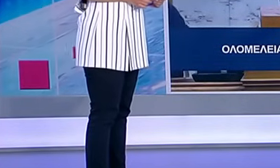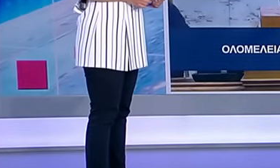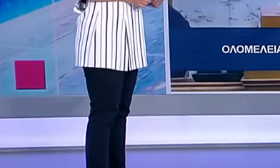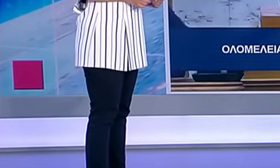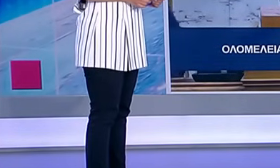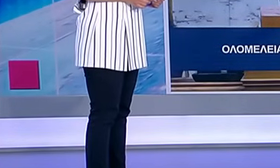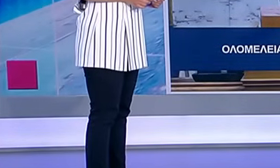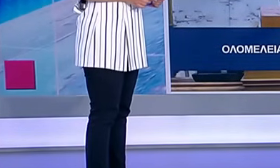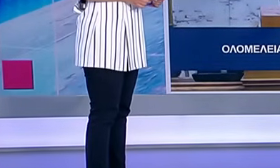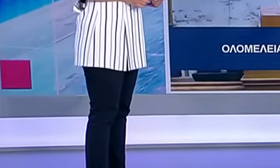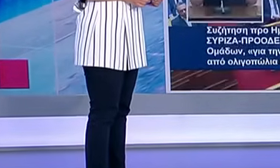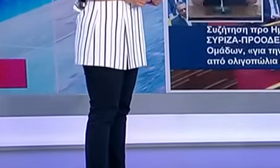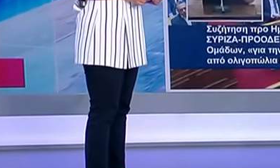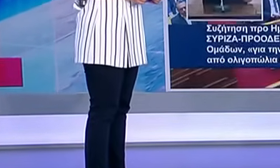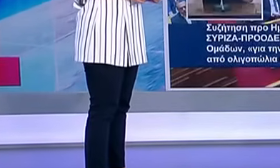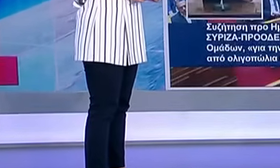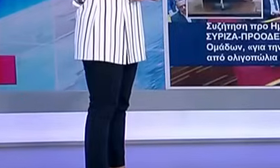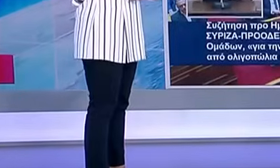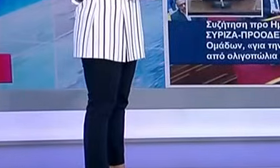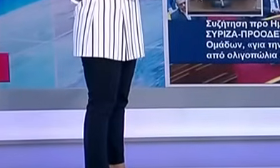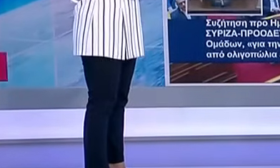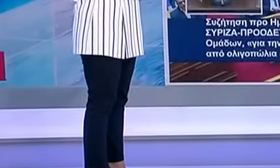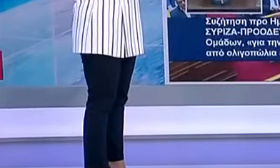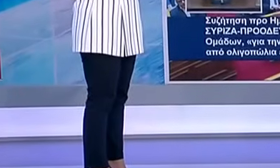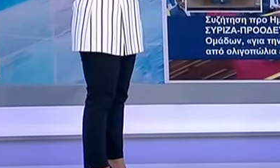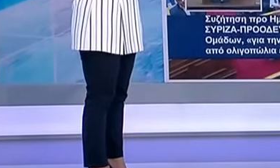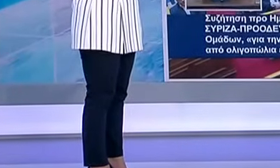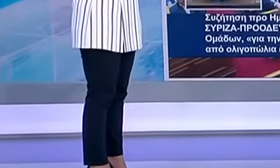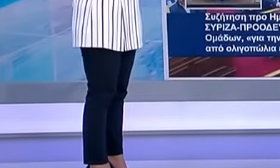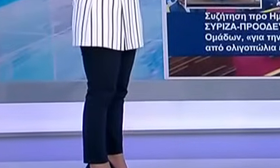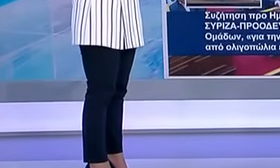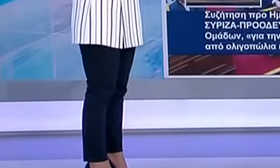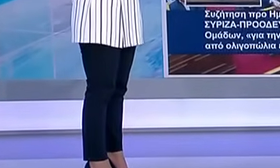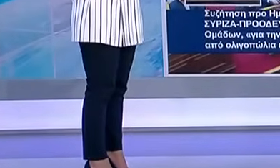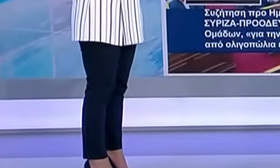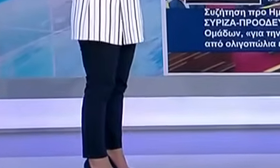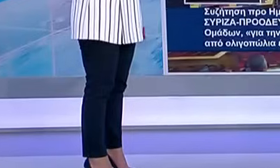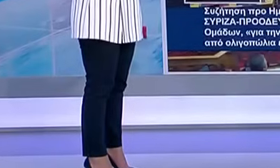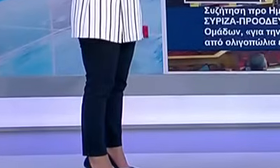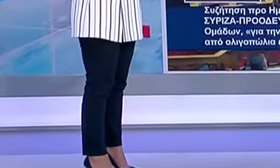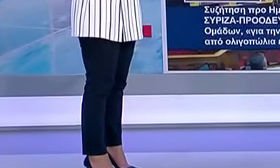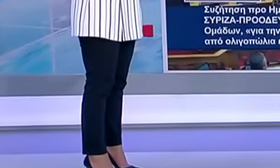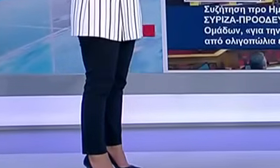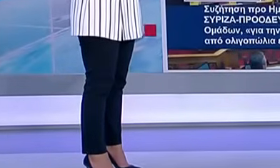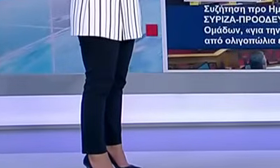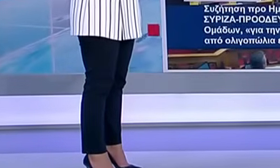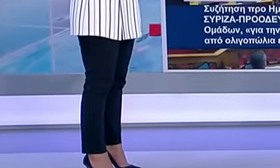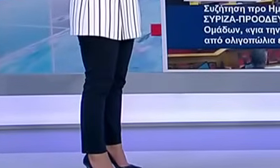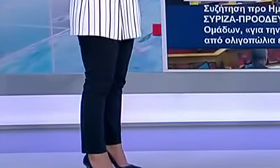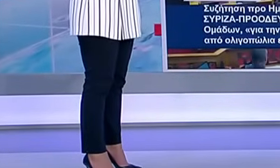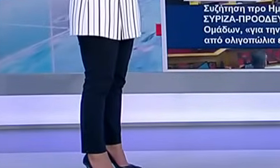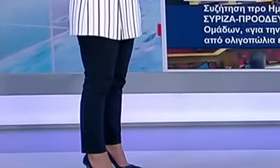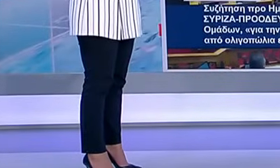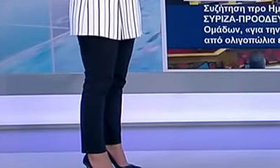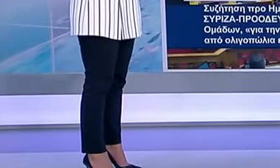Γιάννη, και η ασυνήθιστα σκληρή γλώσσα του κυβερνητικού εκπροσώπου περί φιδέμπορων αντικατοπτρίζει και το κλίμα που επικρατεί στο Μέγαρο Μαξίμου έναντι